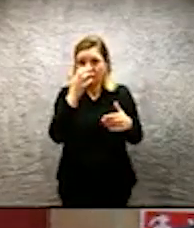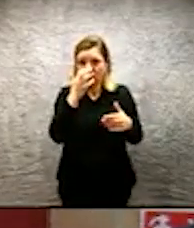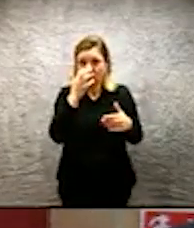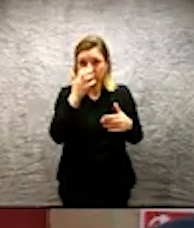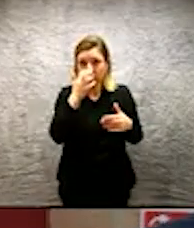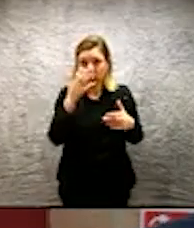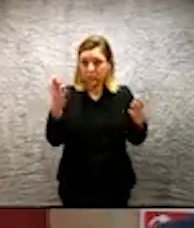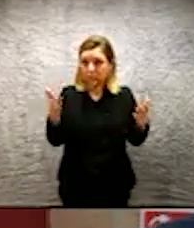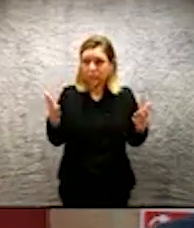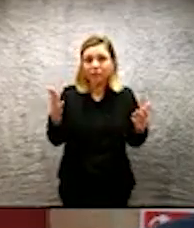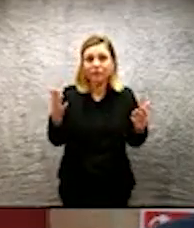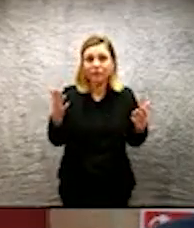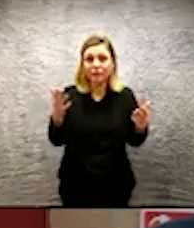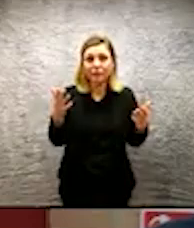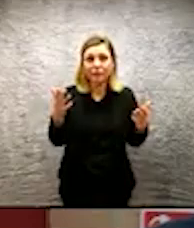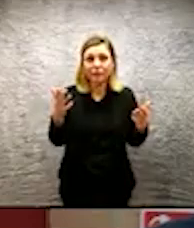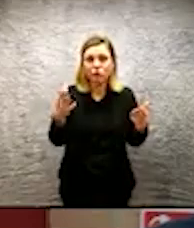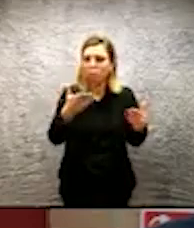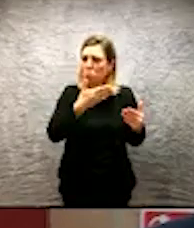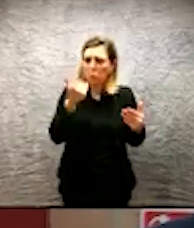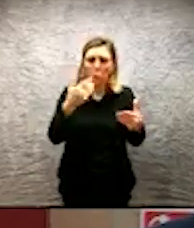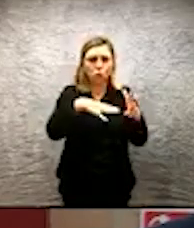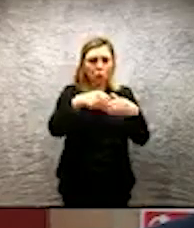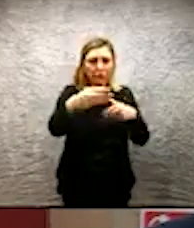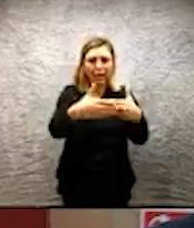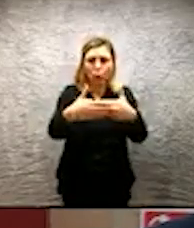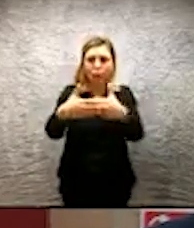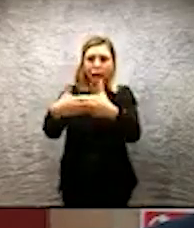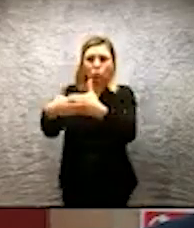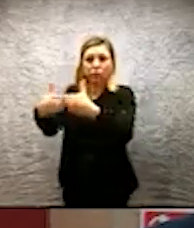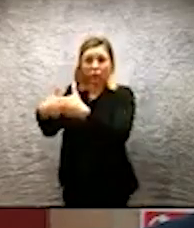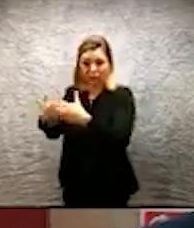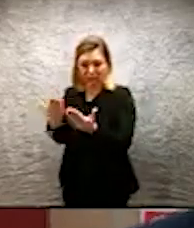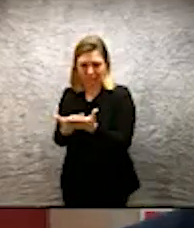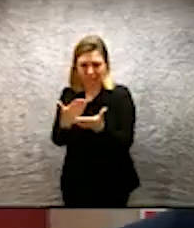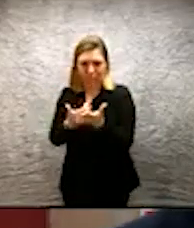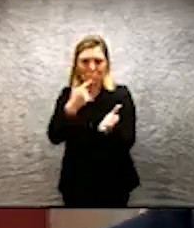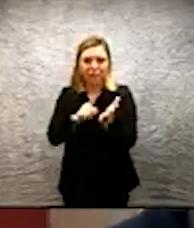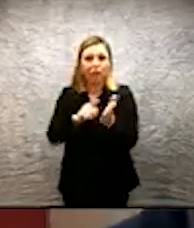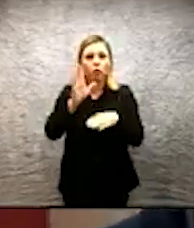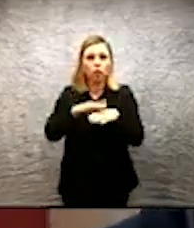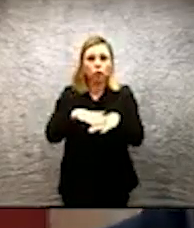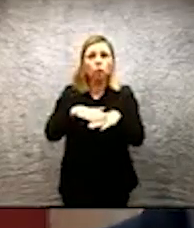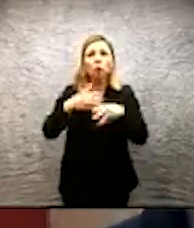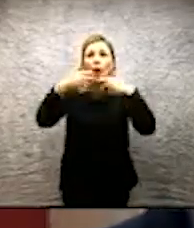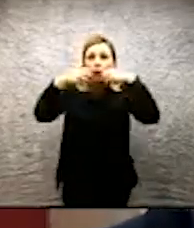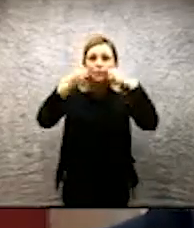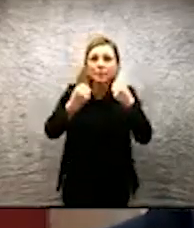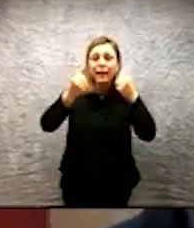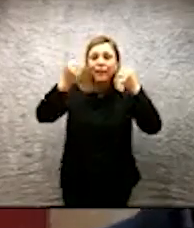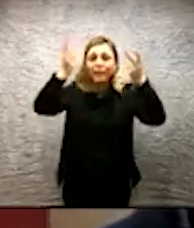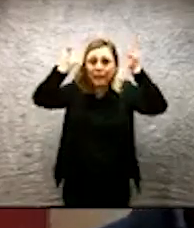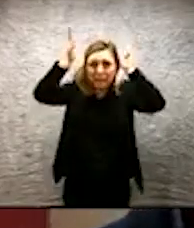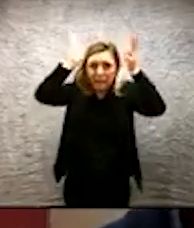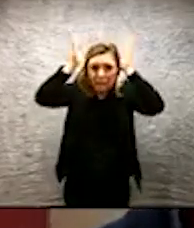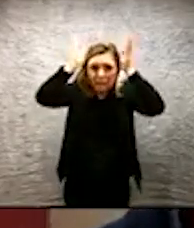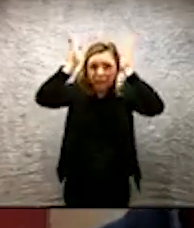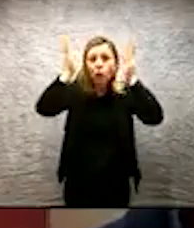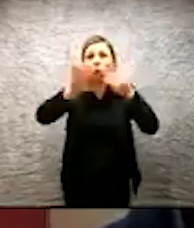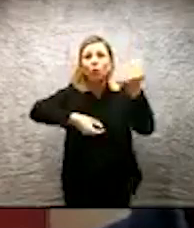les sorties qui sont à proximité de nos jeunes plutôt que d'aller à Astérix ou à Euro